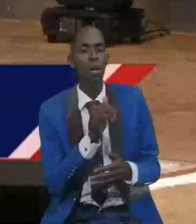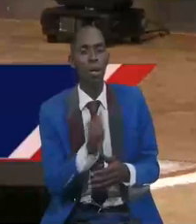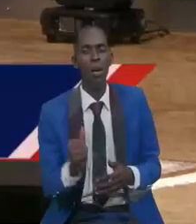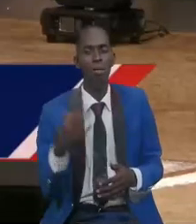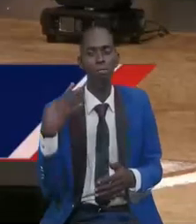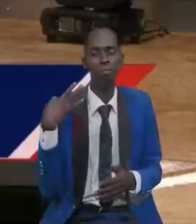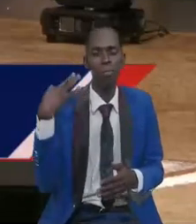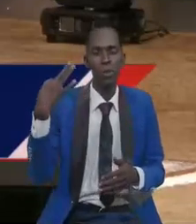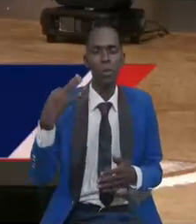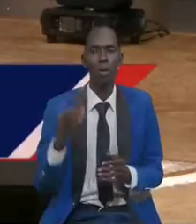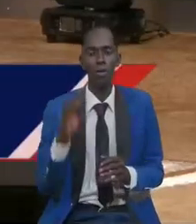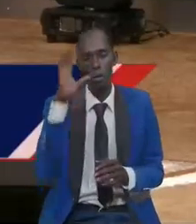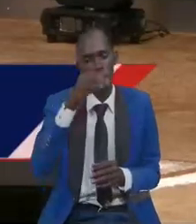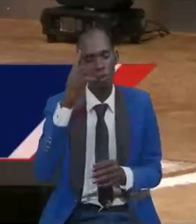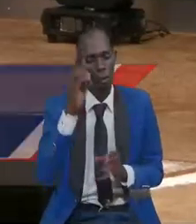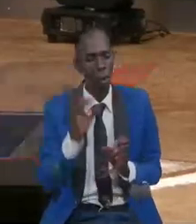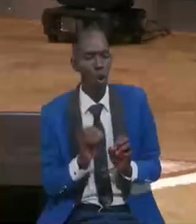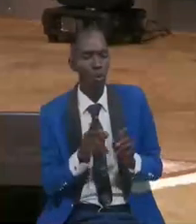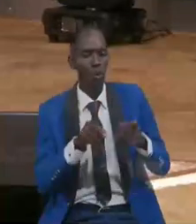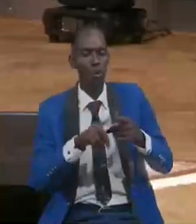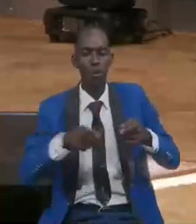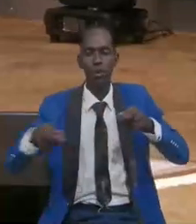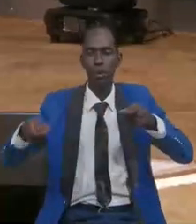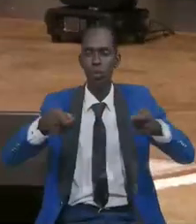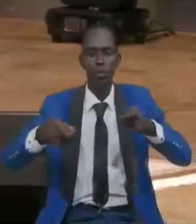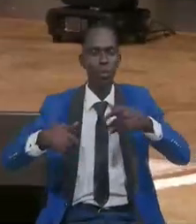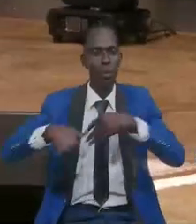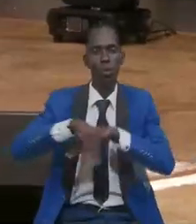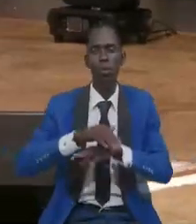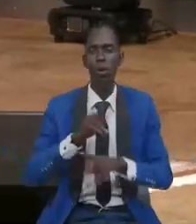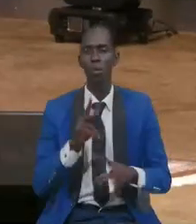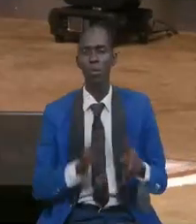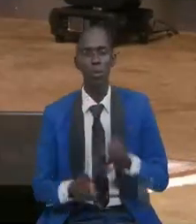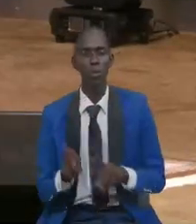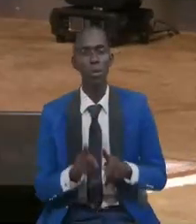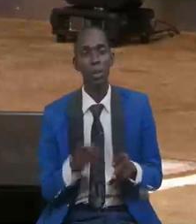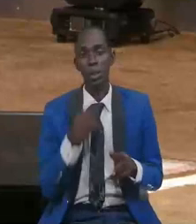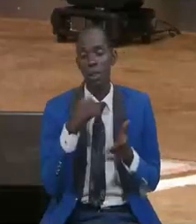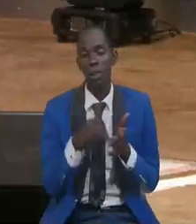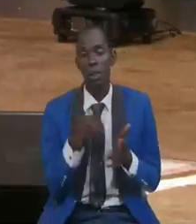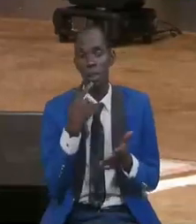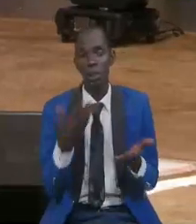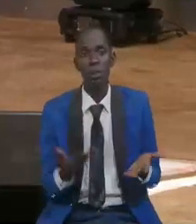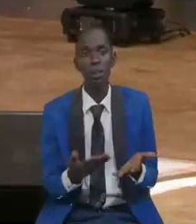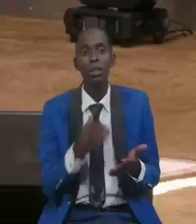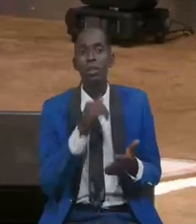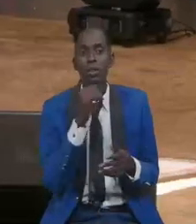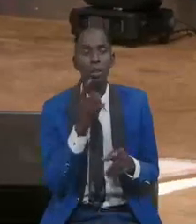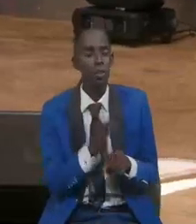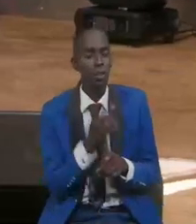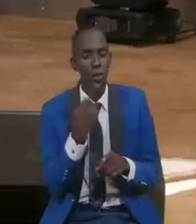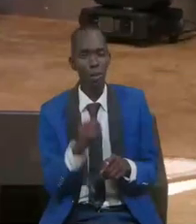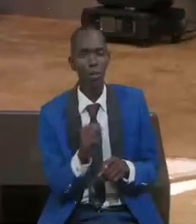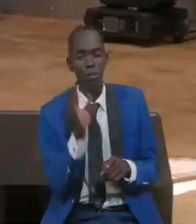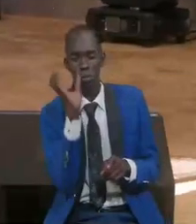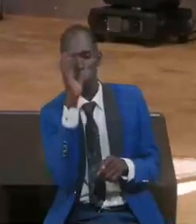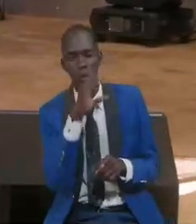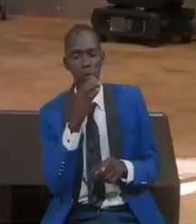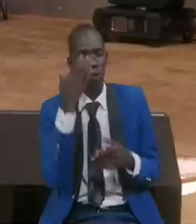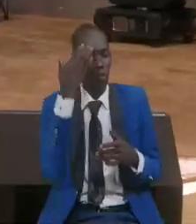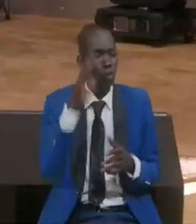et une position à saisir, qui cherche de position pour dominer les gens. Il dit qu'il ne doit pas être un novice. Il faut qu'il ne